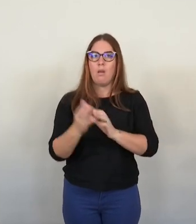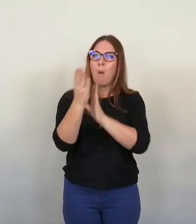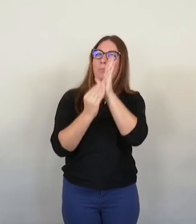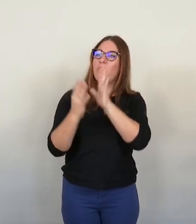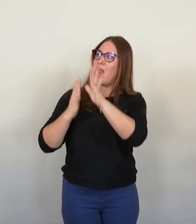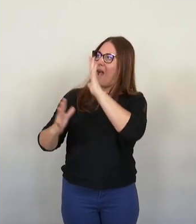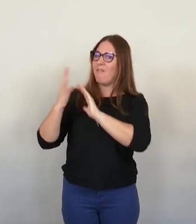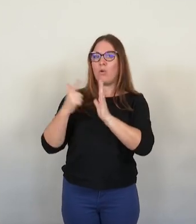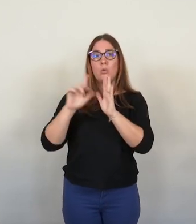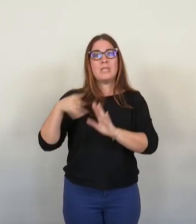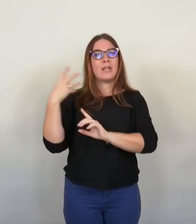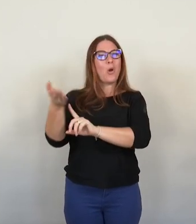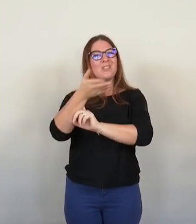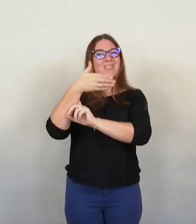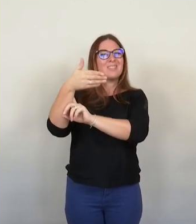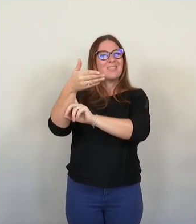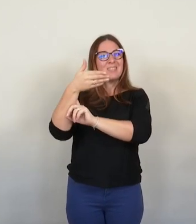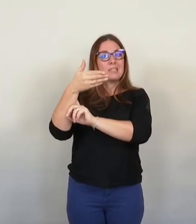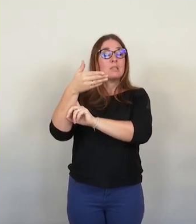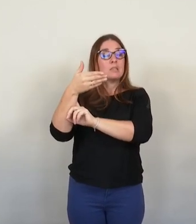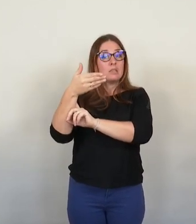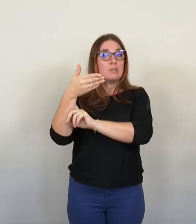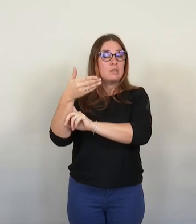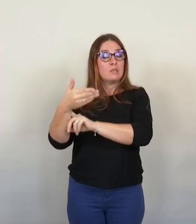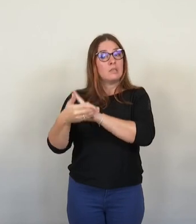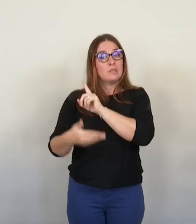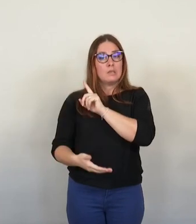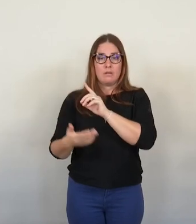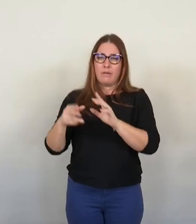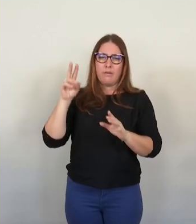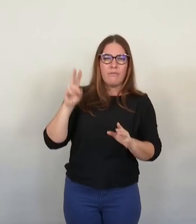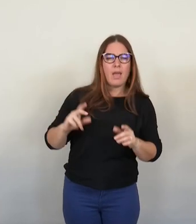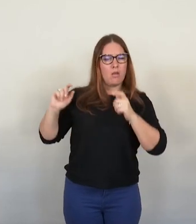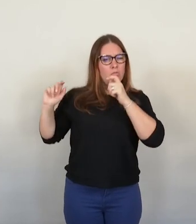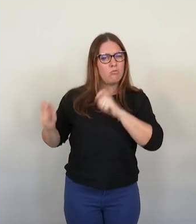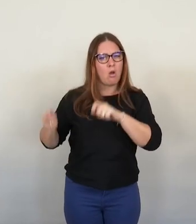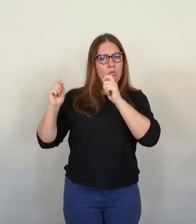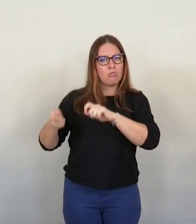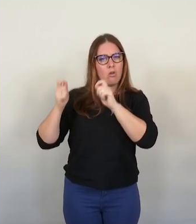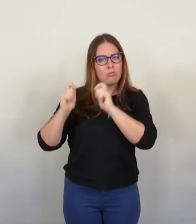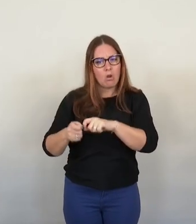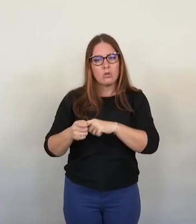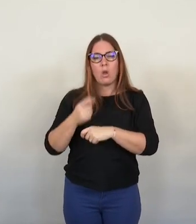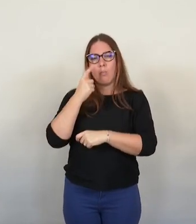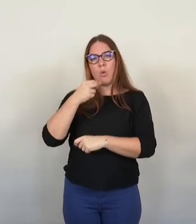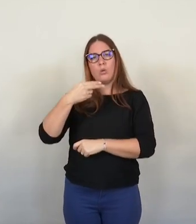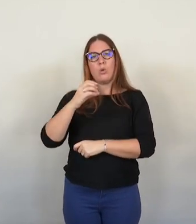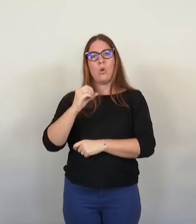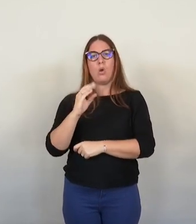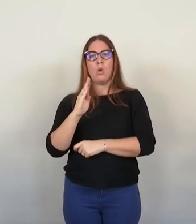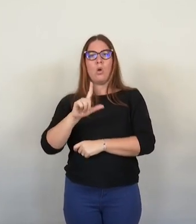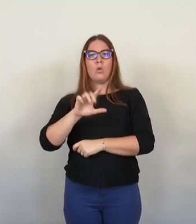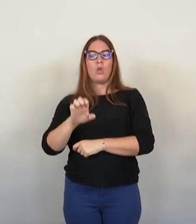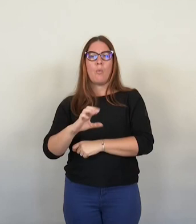viable en 2014 et effectivement malgré toutes les mutations qu' a pu avoir et notamment Olivier noble courour qui était à la barre pour